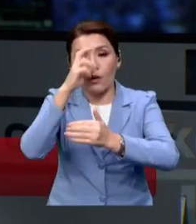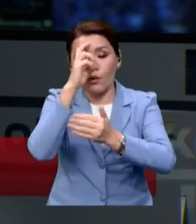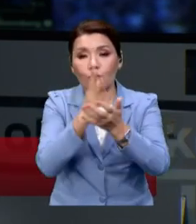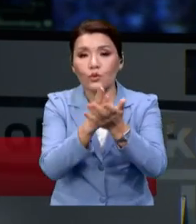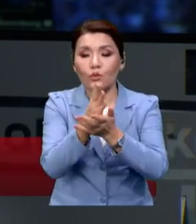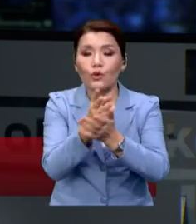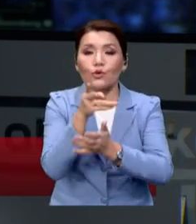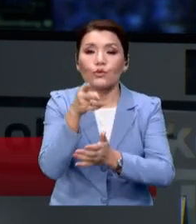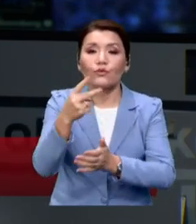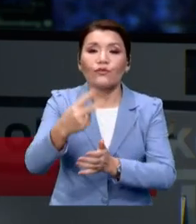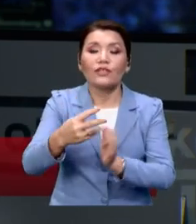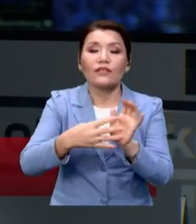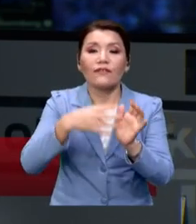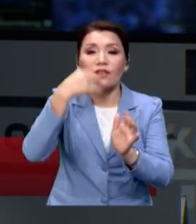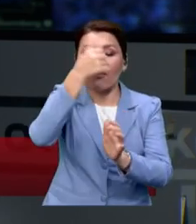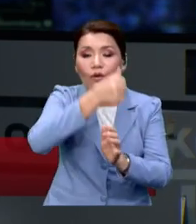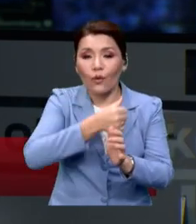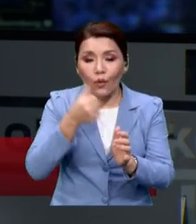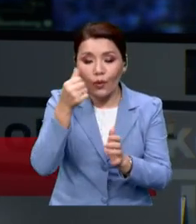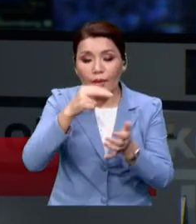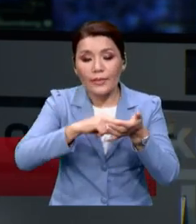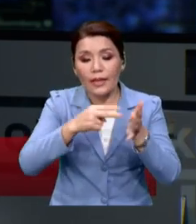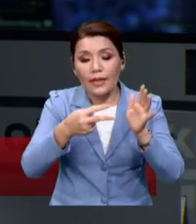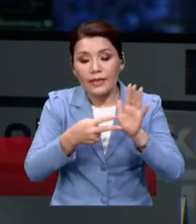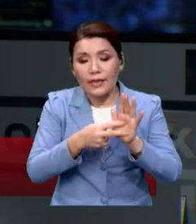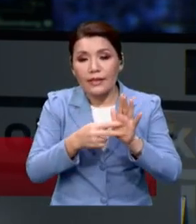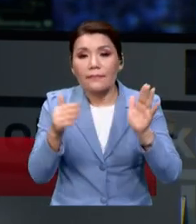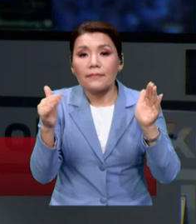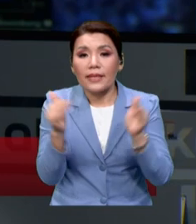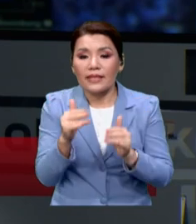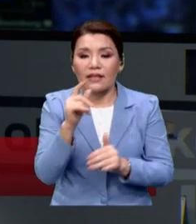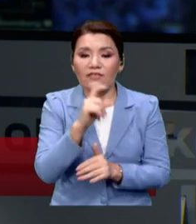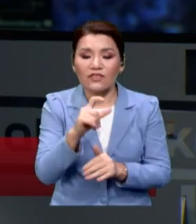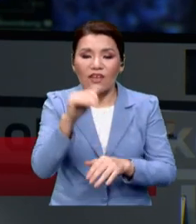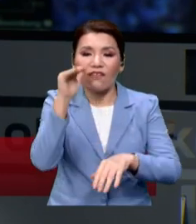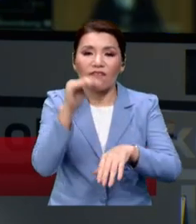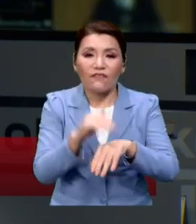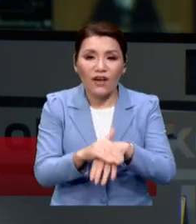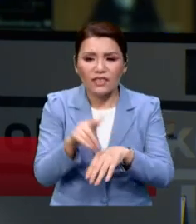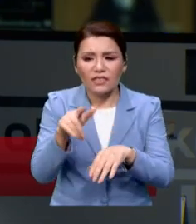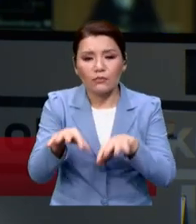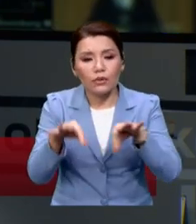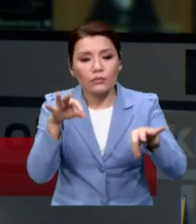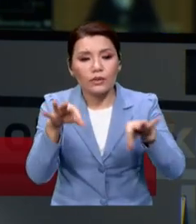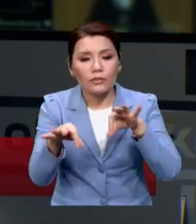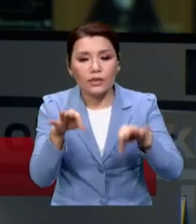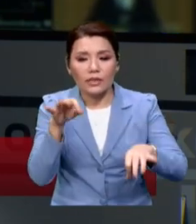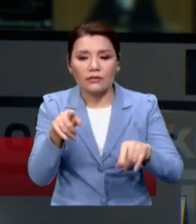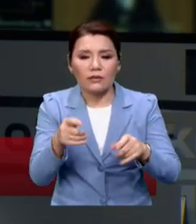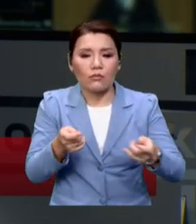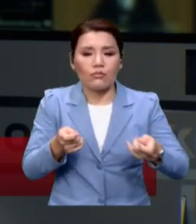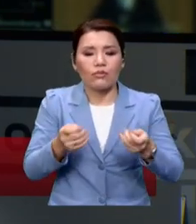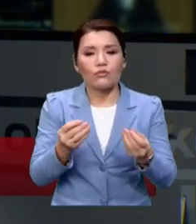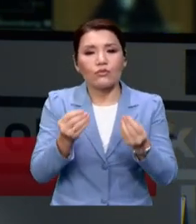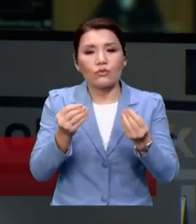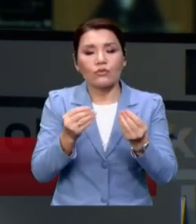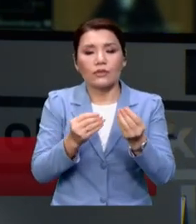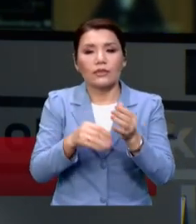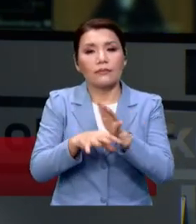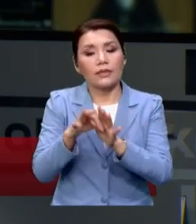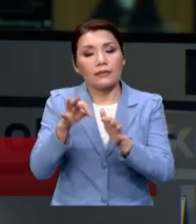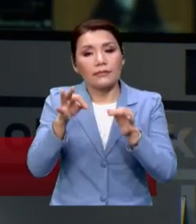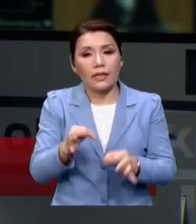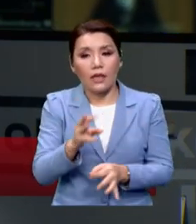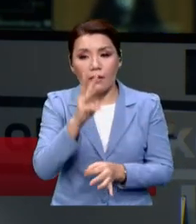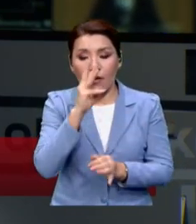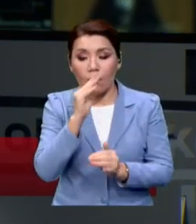до 2029 года планируют в том числе минимизировать человеческий фактор при отборе потенциальных чиновников, увеличить уровень